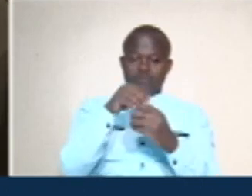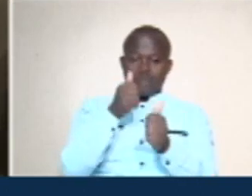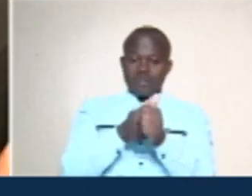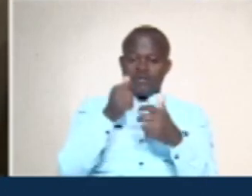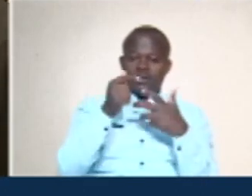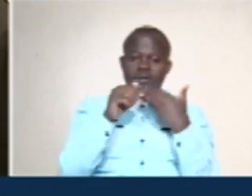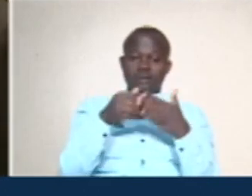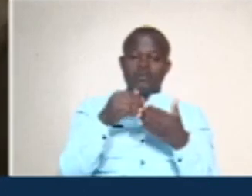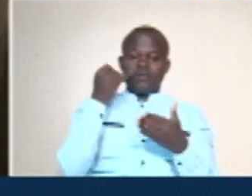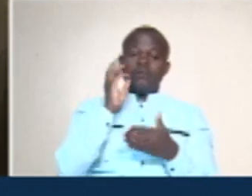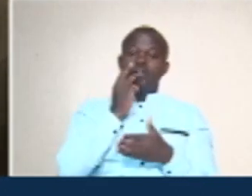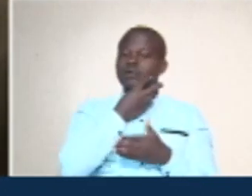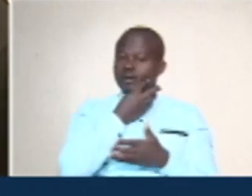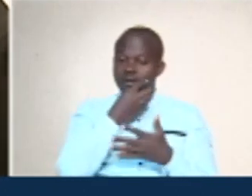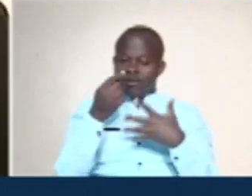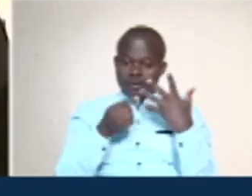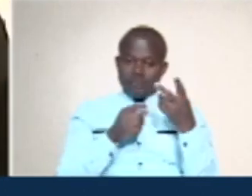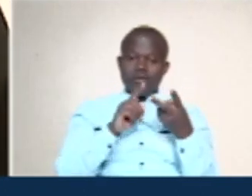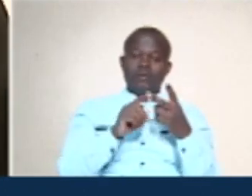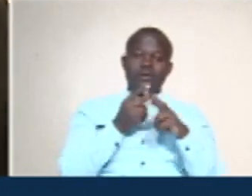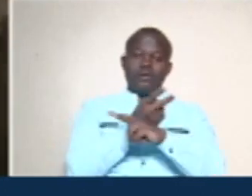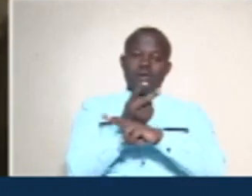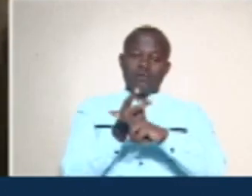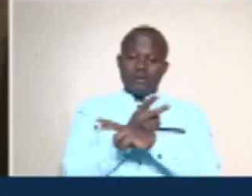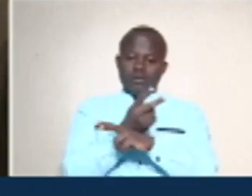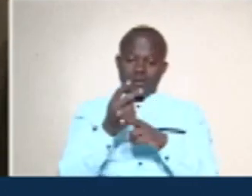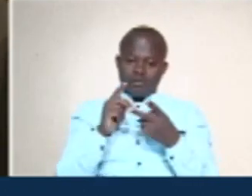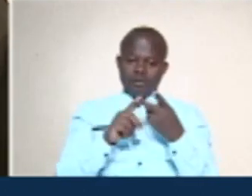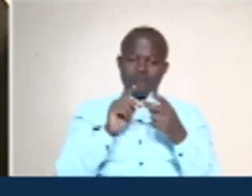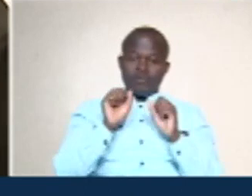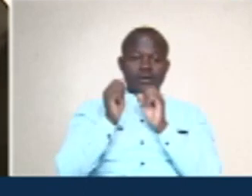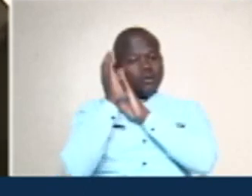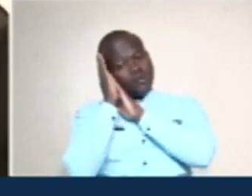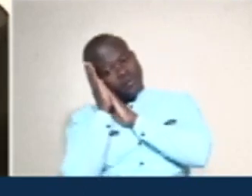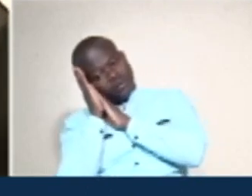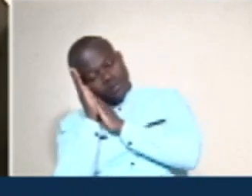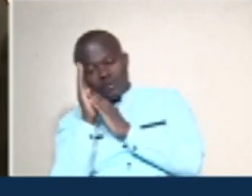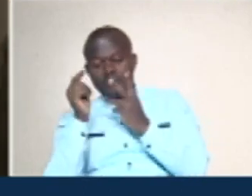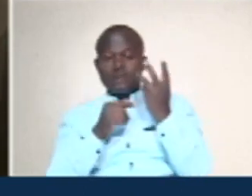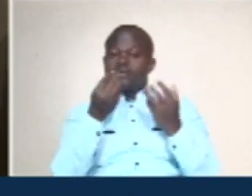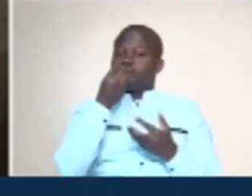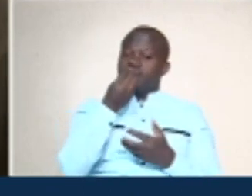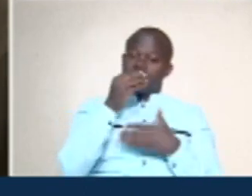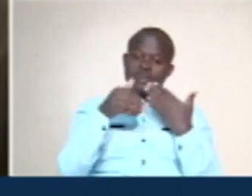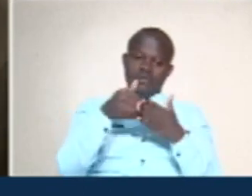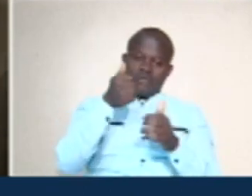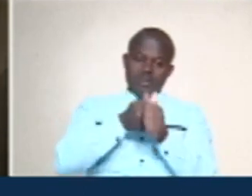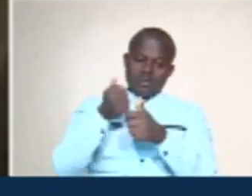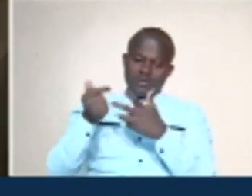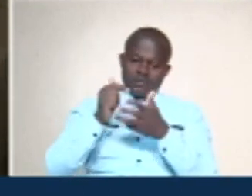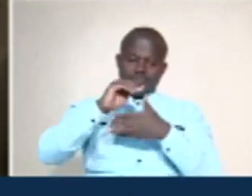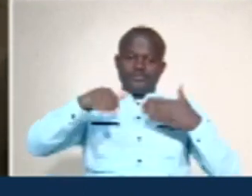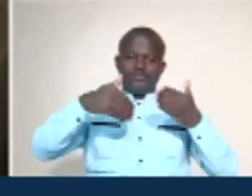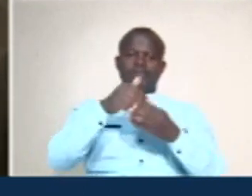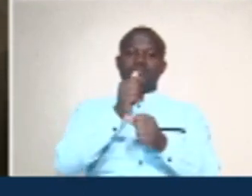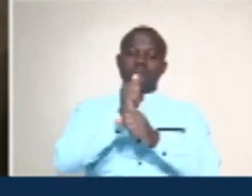ukoze, niba ari amazi unyweye, niba ari amasaha runaka wabashije kuryama, ibyo wariye, buri kintu ukoze